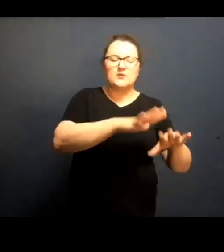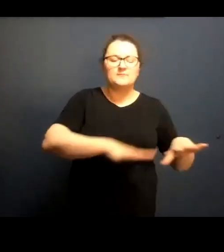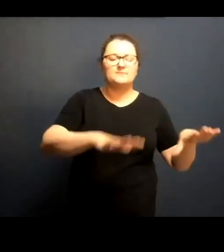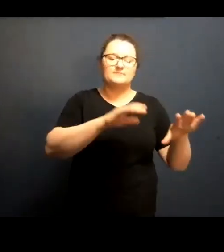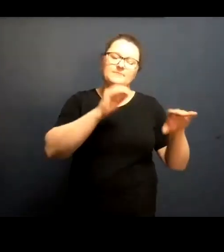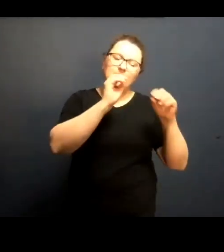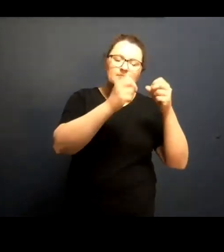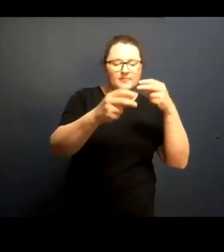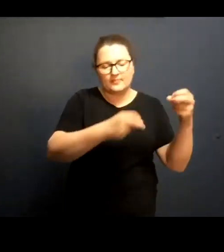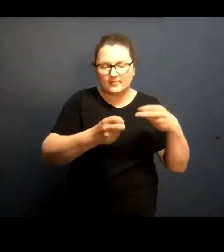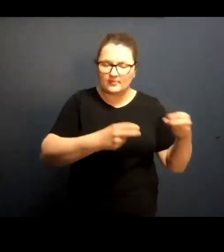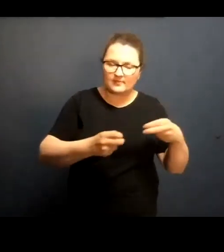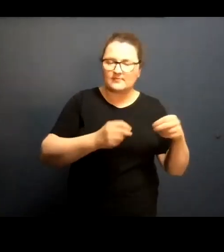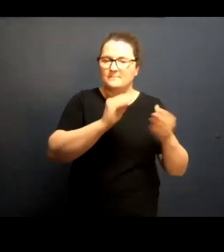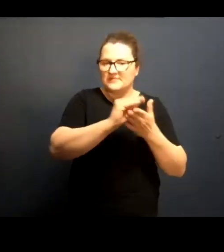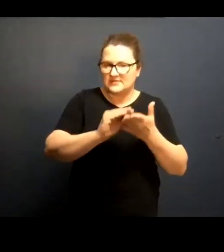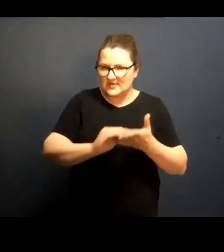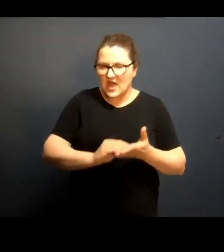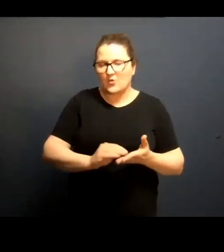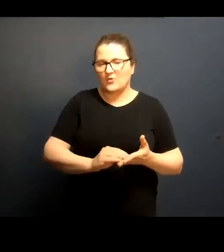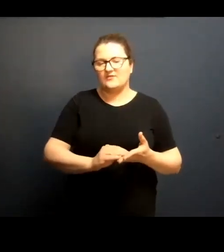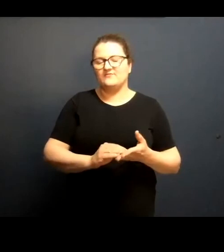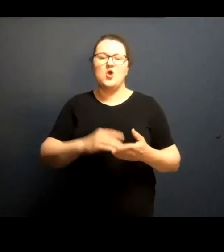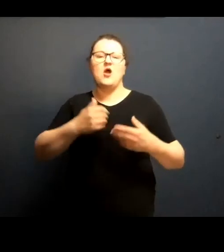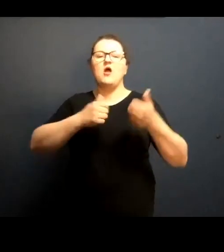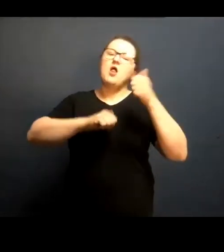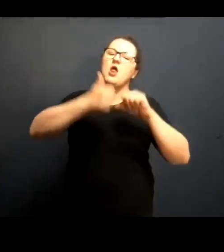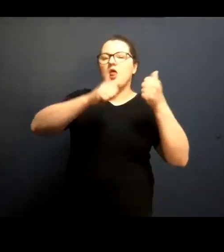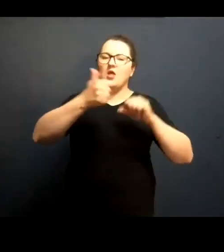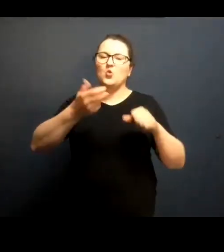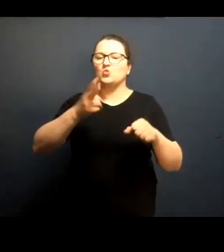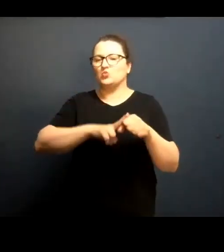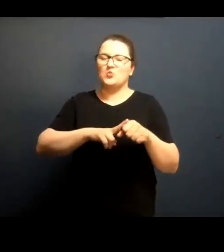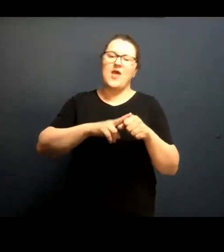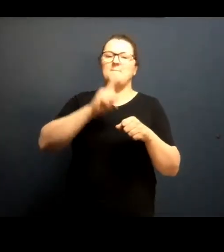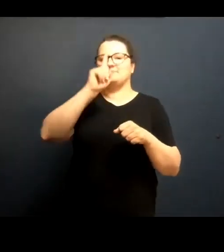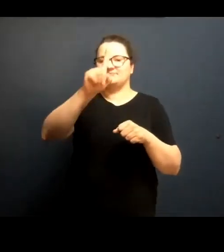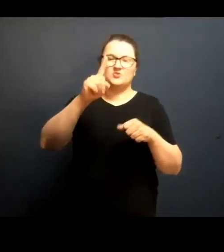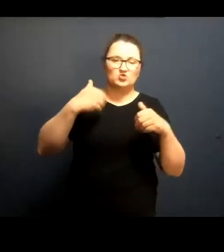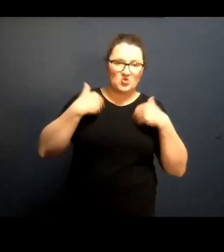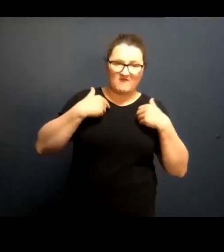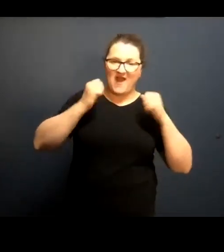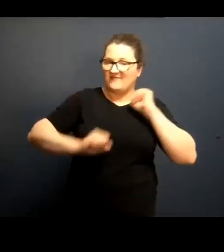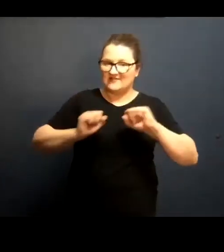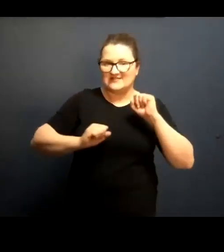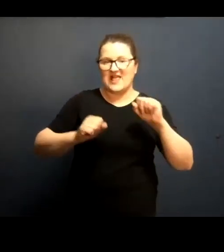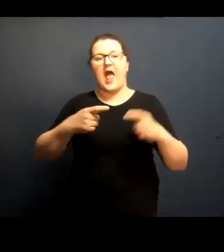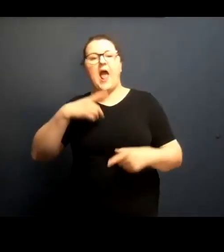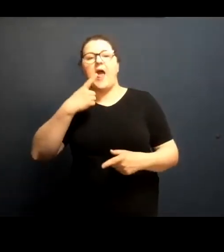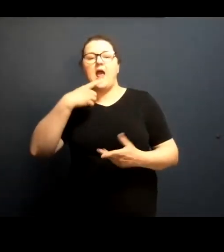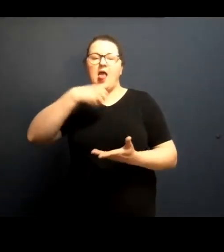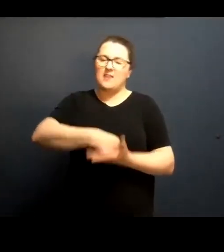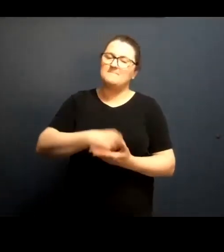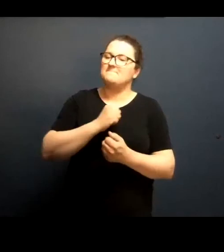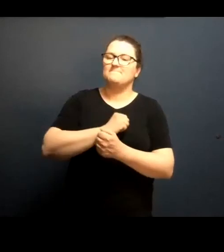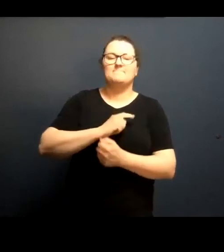te pojęcia. To nie jest ranking, to nie jest, że najczęściej zdrowa gimnastyka, a najrzadziej miłość. To jest po prostu zestaw